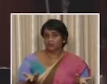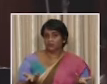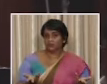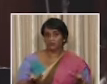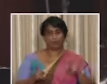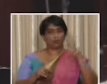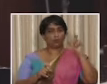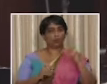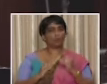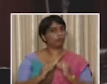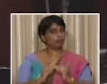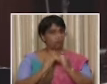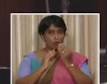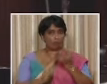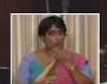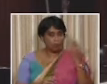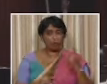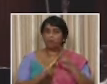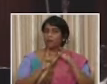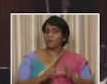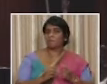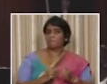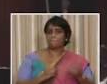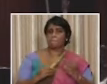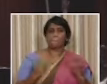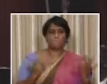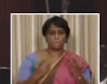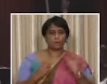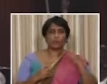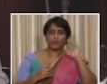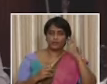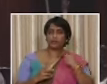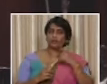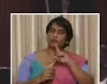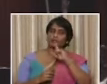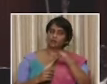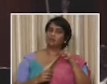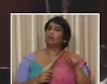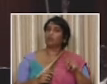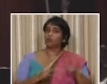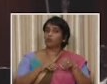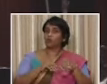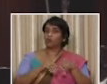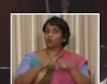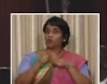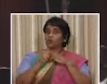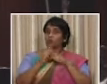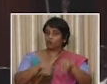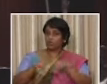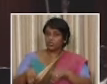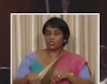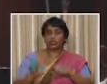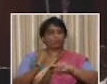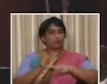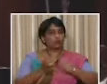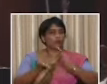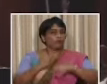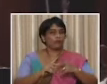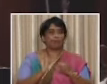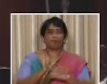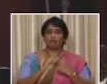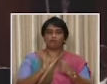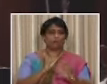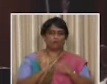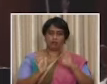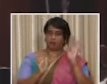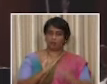ගොවියා ඔළුව උස්සාවේද? එහෙම වෙන්නේ නැහැ. ඉතින් ඒ නිසා විශේෂයෙන්ම යෝජනා කරනවා කෘෂි උපකරණ වලට පනවලා තියෙන ඒ වැට් බද්ද වහාම